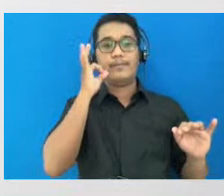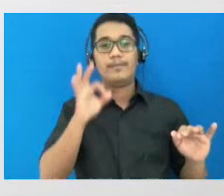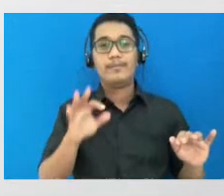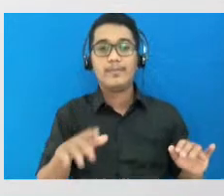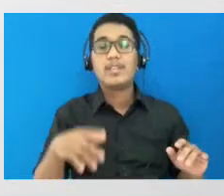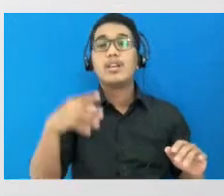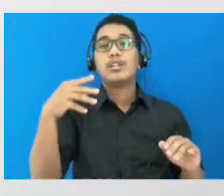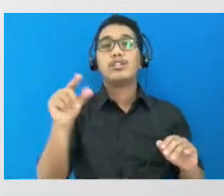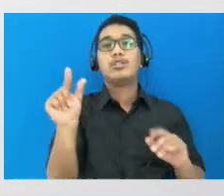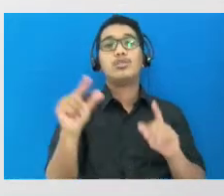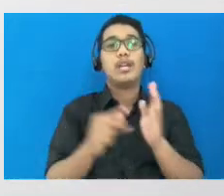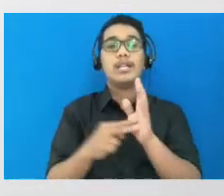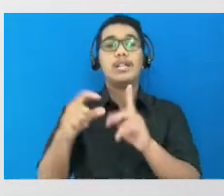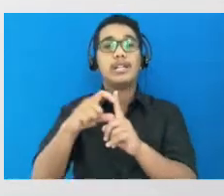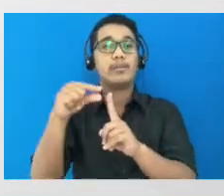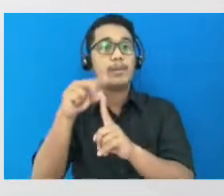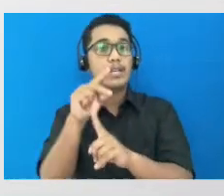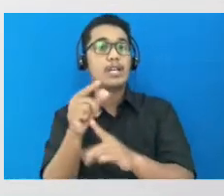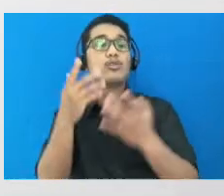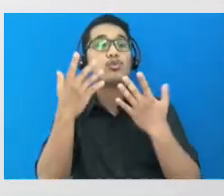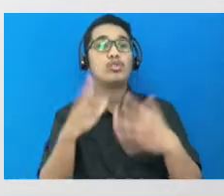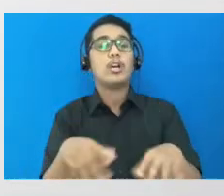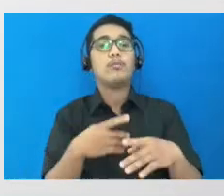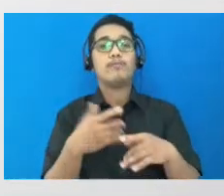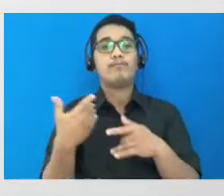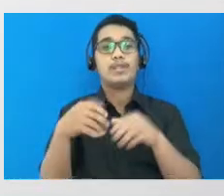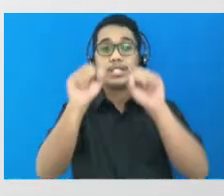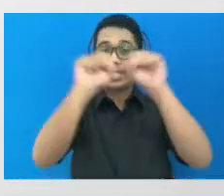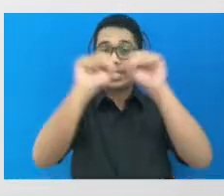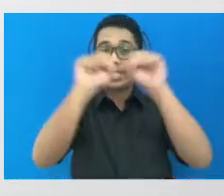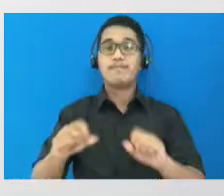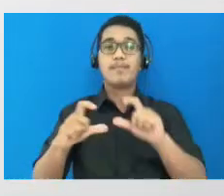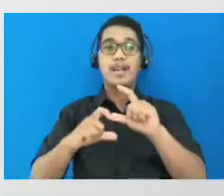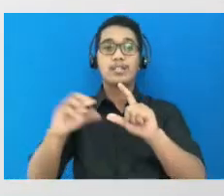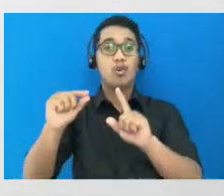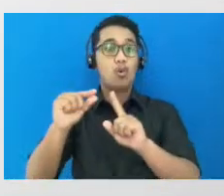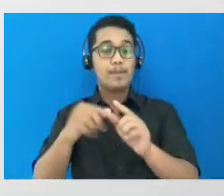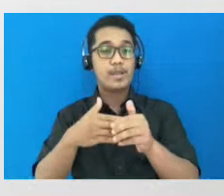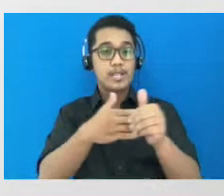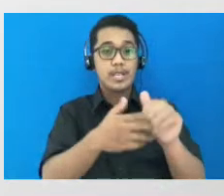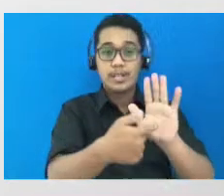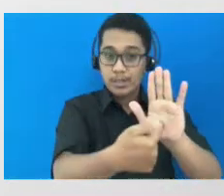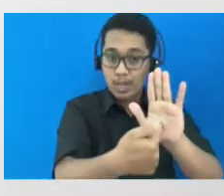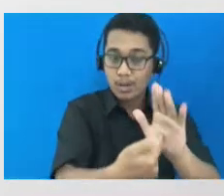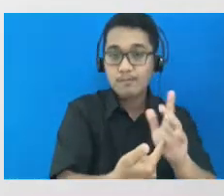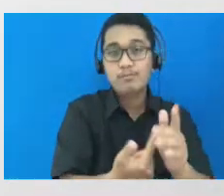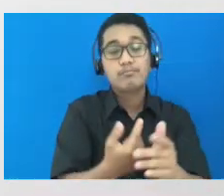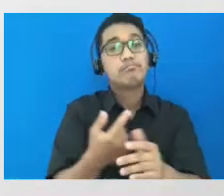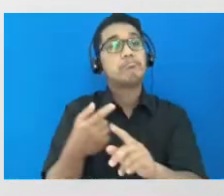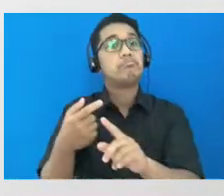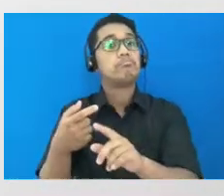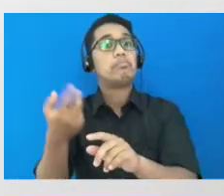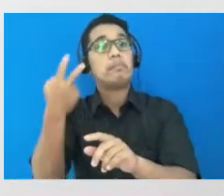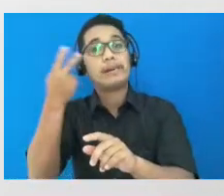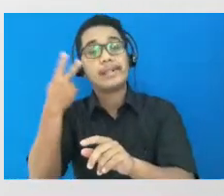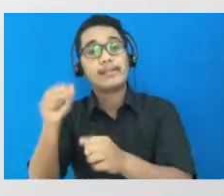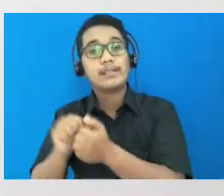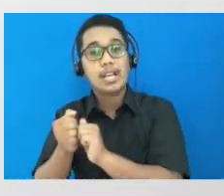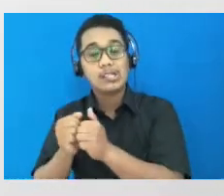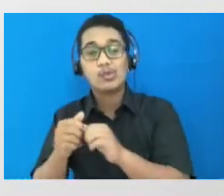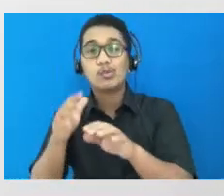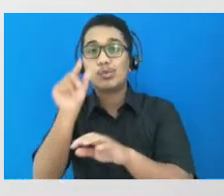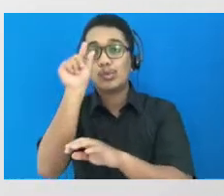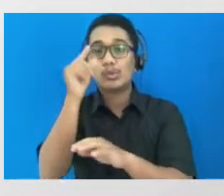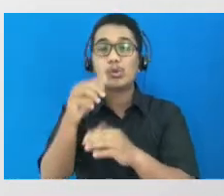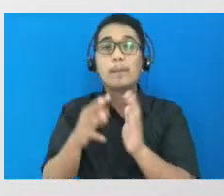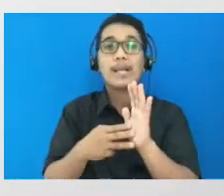GDPR telah memberikan sistem dan struktur yang jelas dan juga SOP yang jelas pada kasus security breach maupun insiden keamanan data yang